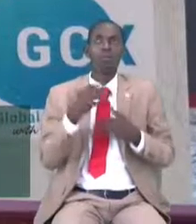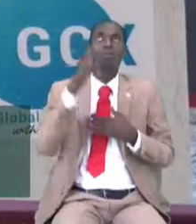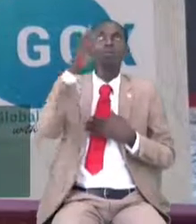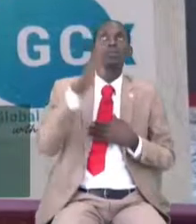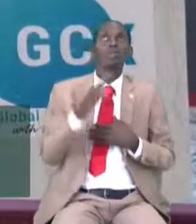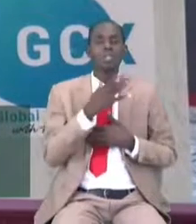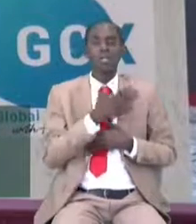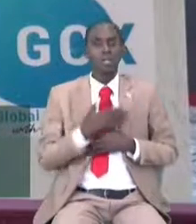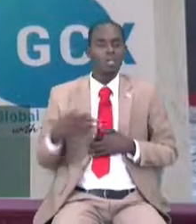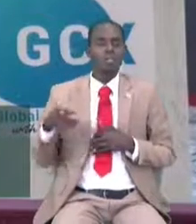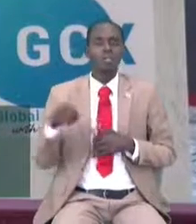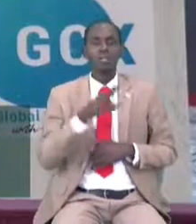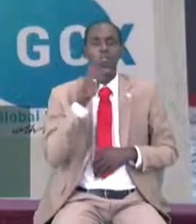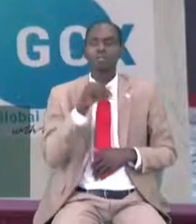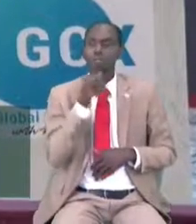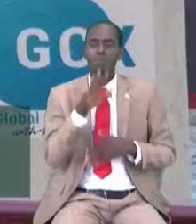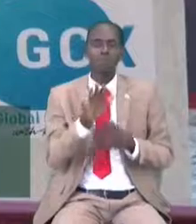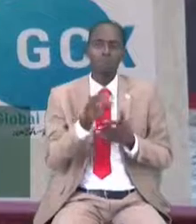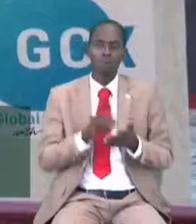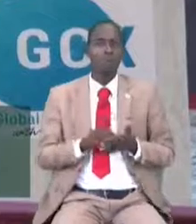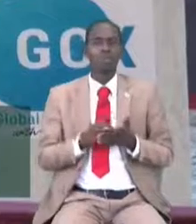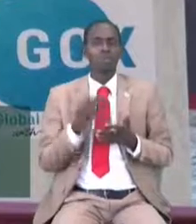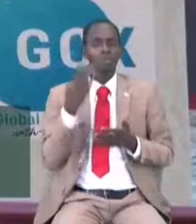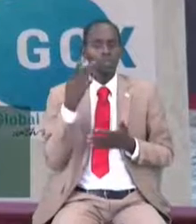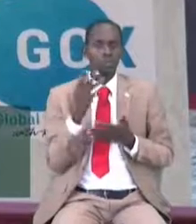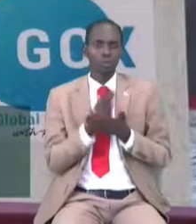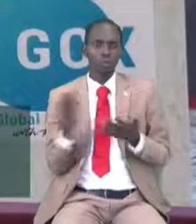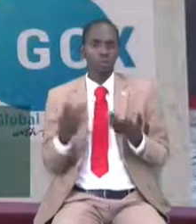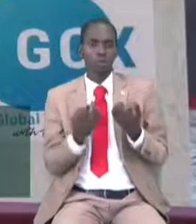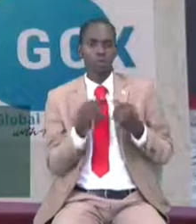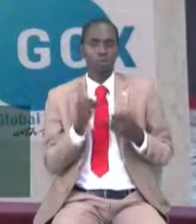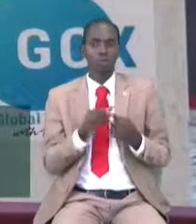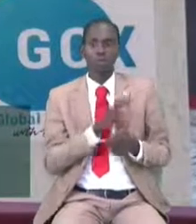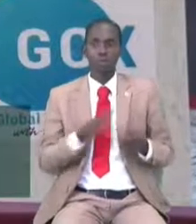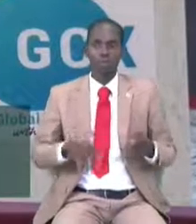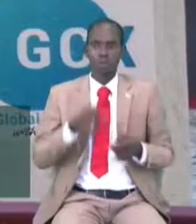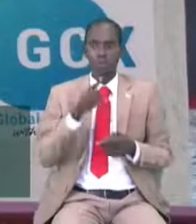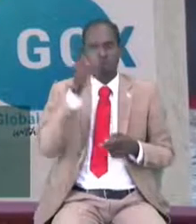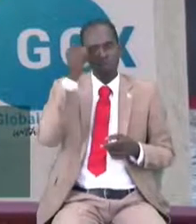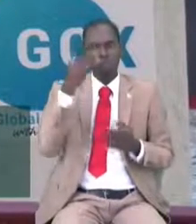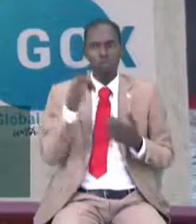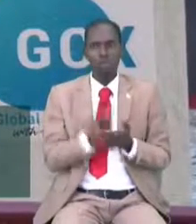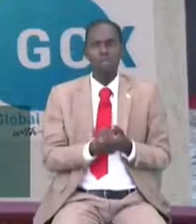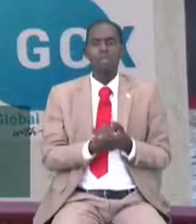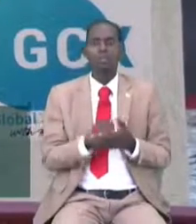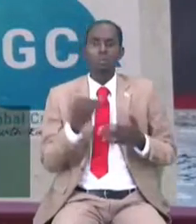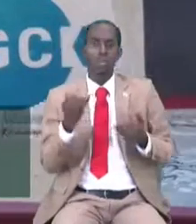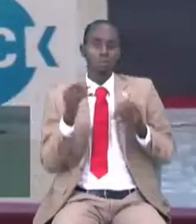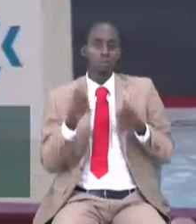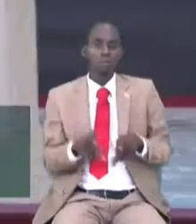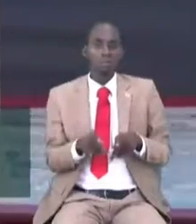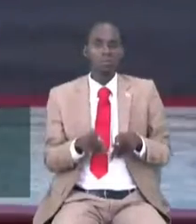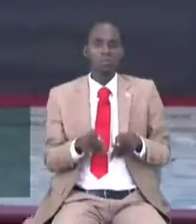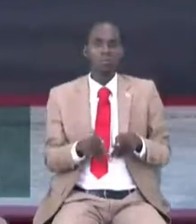Quelqu'un vient à Christ, la personne comprend, il ne peut plus utiliser ses membres comme auparavant, il ne peut plus utiliser ses pieds